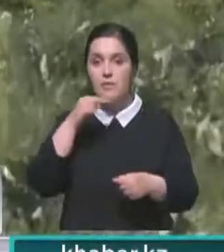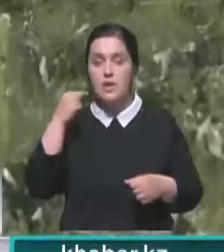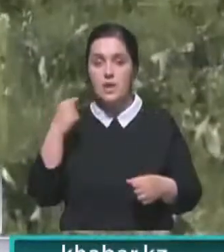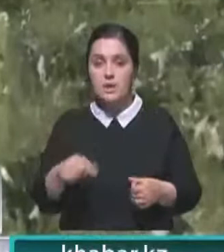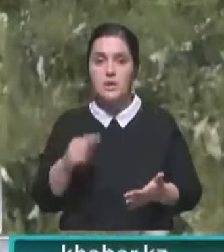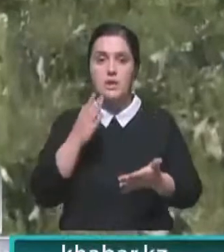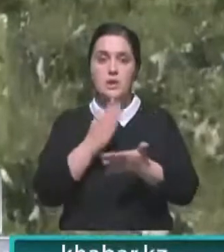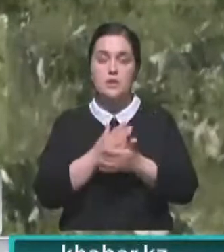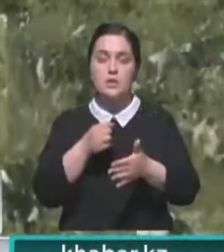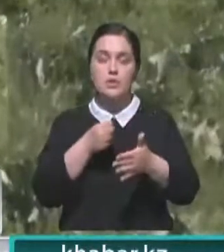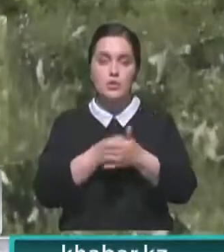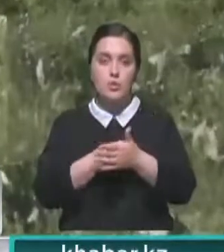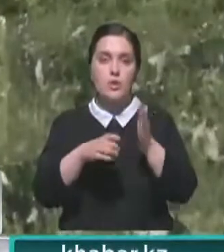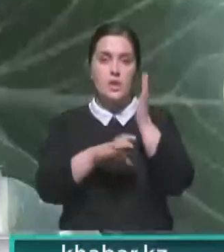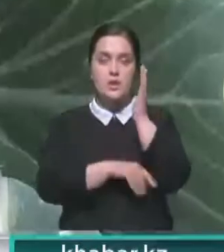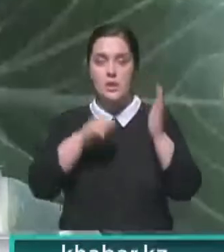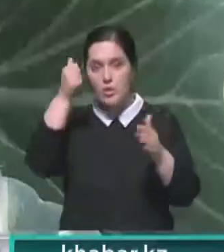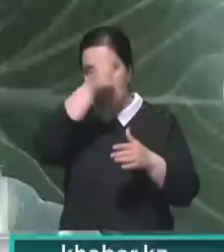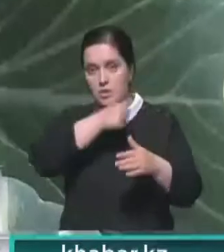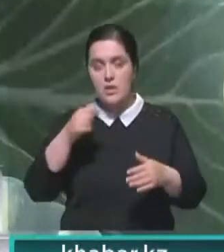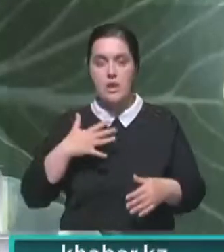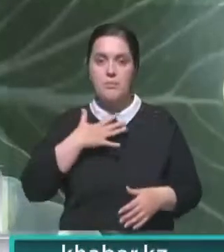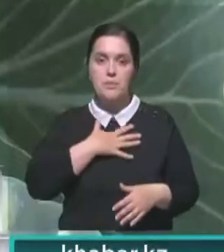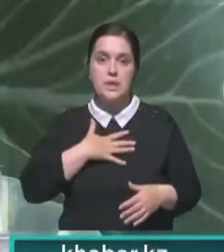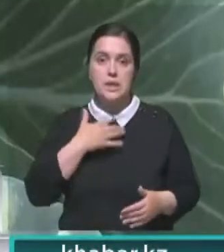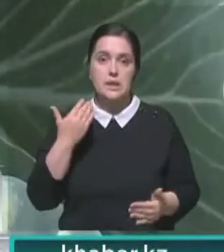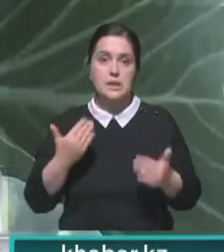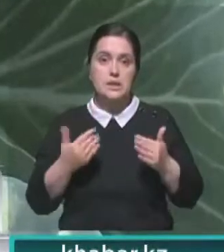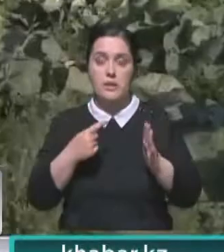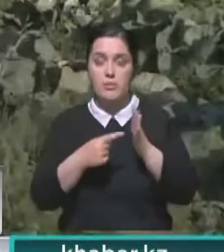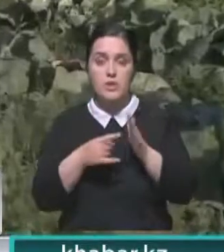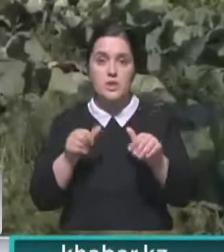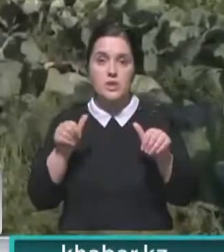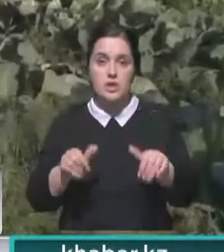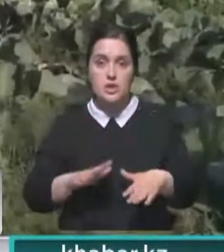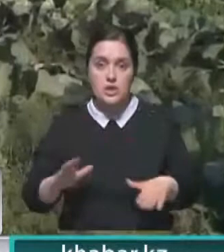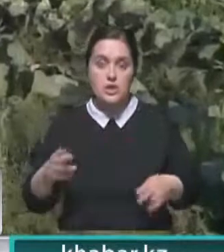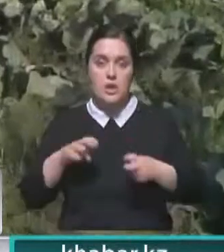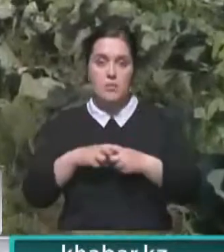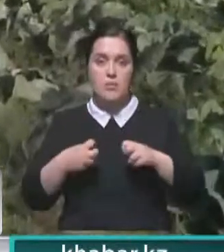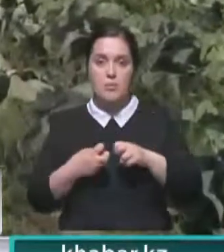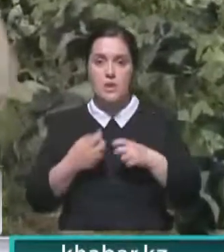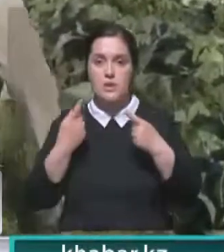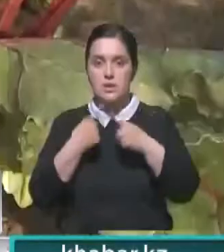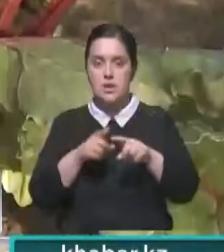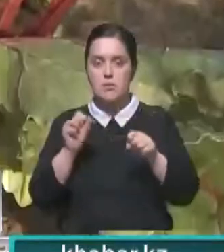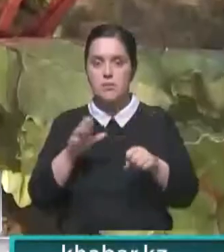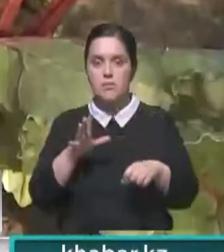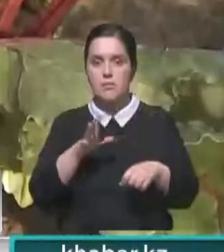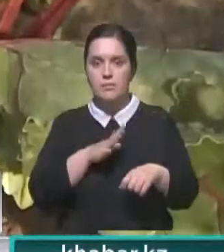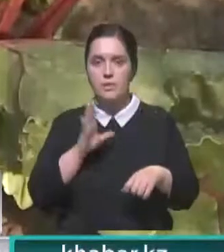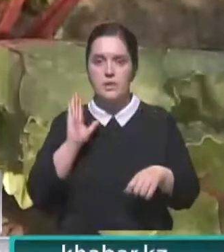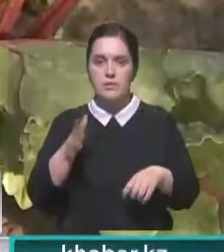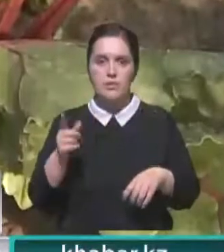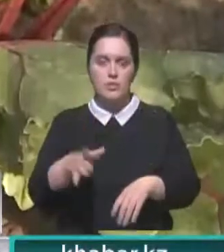будут действовать до конца текущего года. Аграрии переживают. Если вопрос не решится раньше, то проблема с техникой может сказаться на